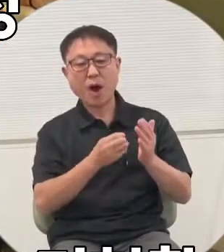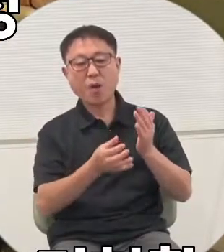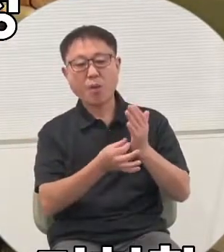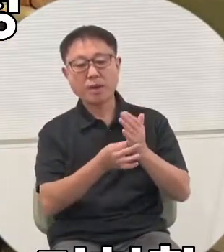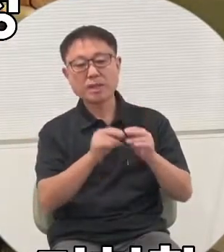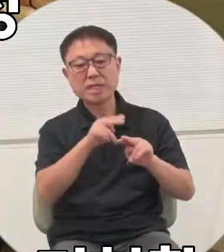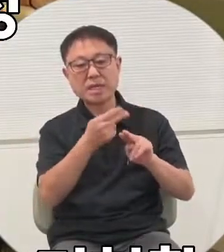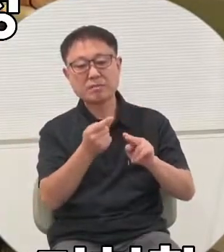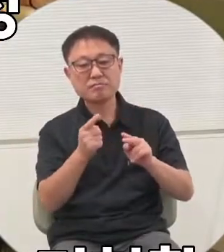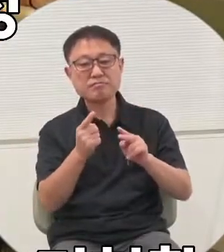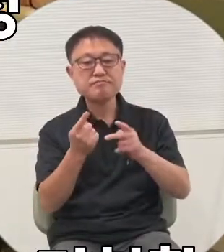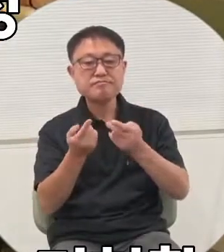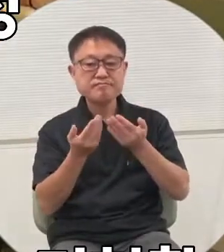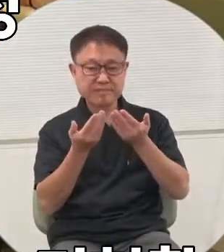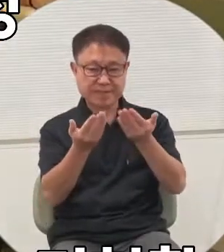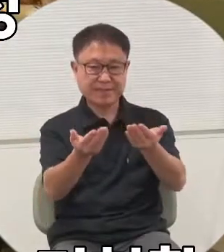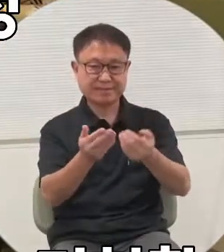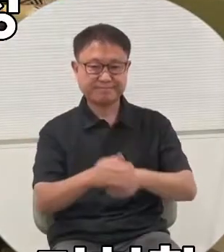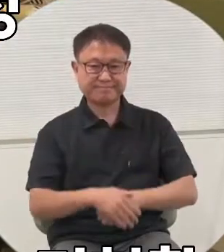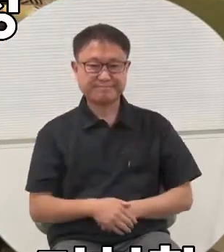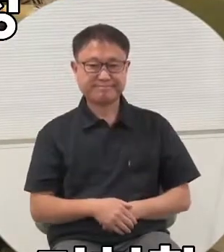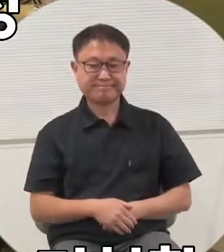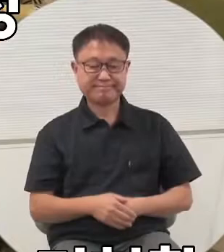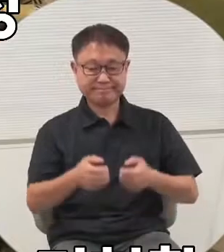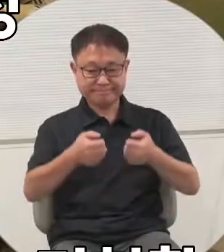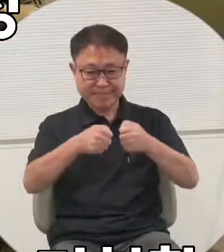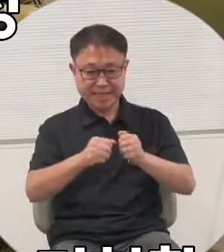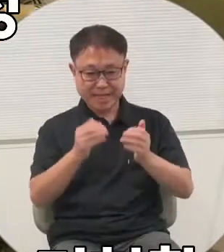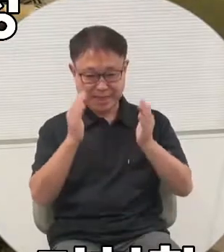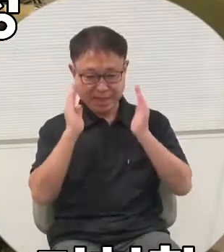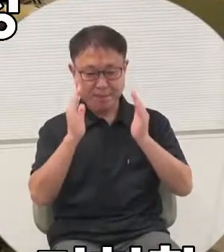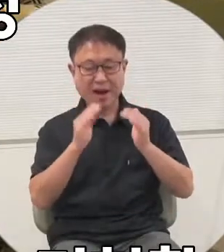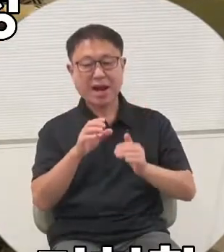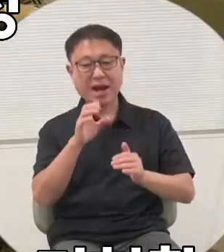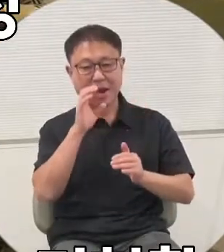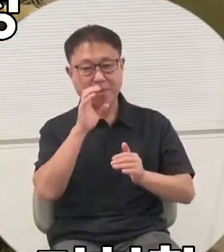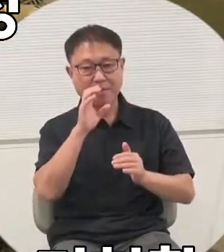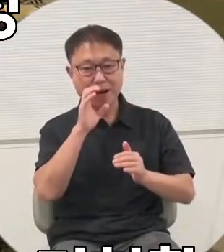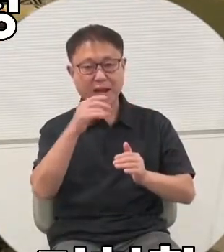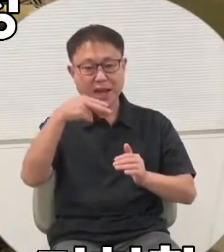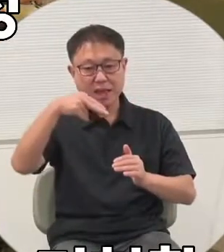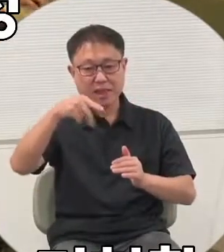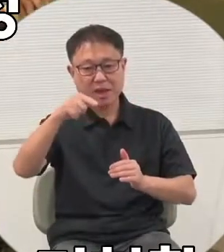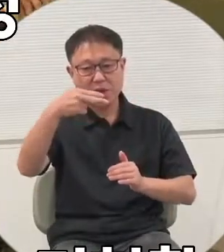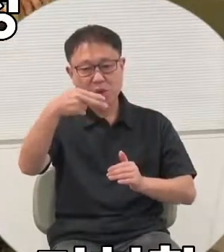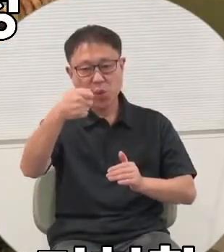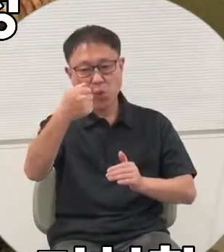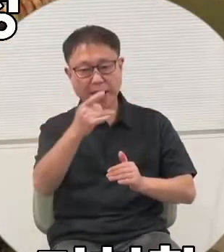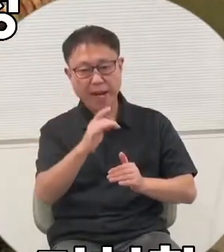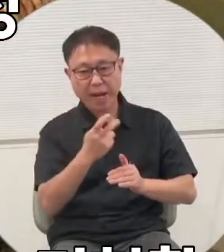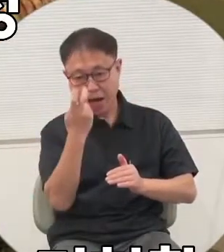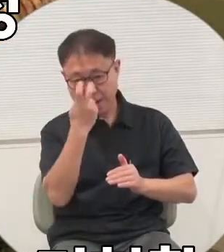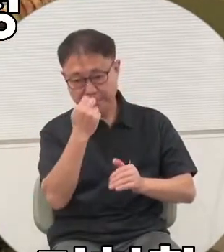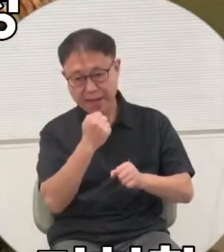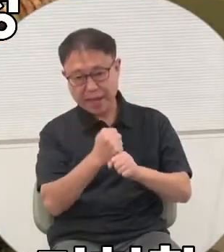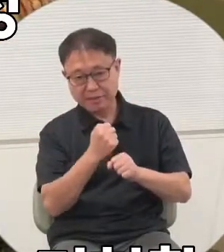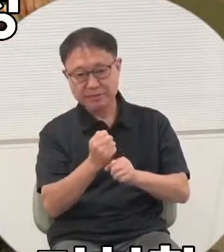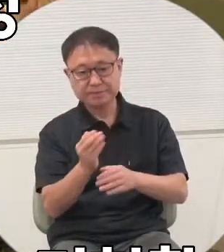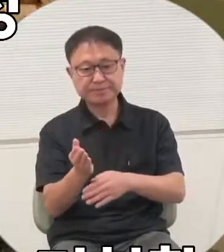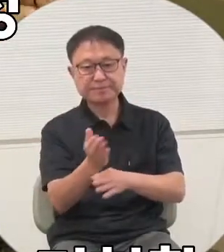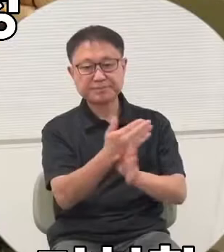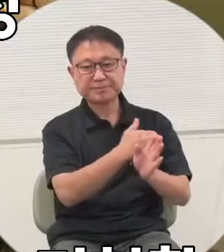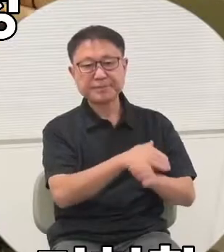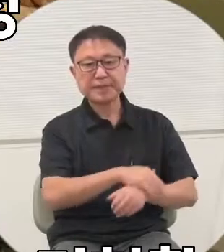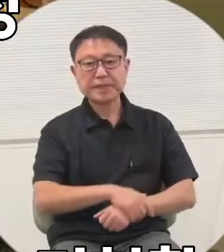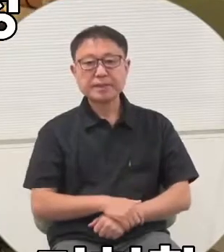기념품을 드립니다. 자세한 내용은 네이버 카페 서동행 검색하시면 되고요. 네, 다음